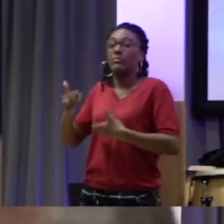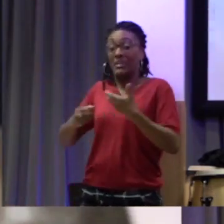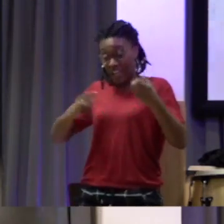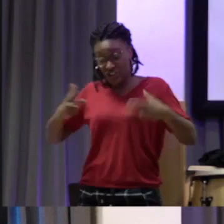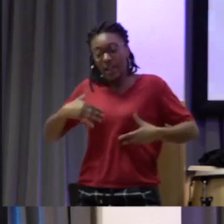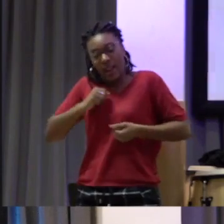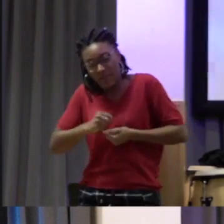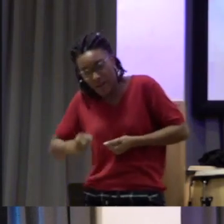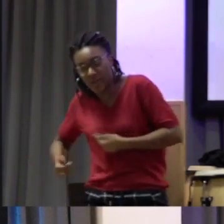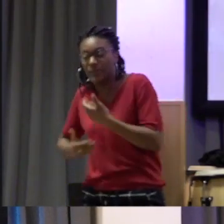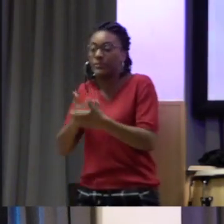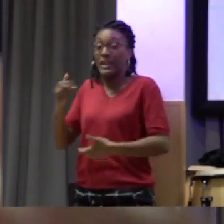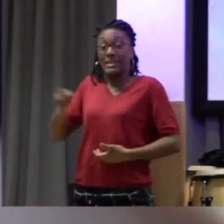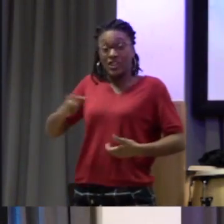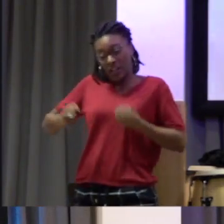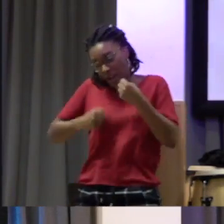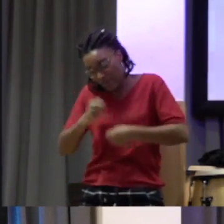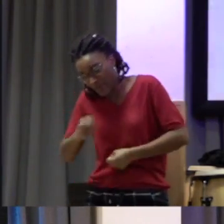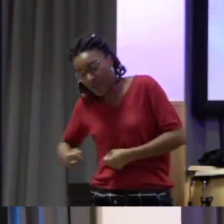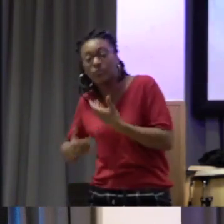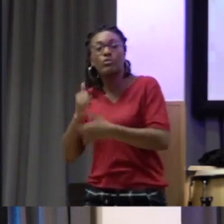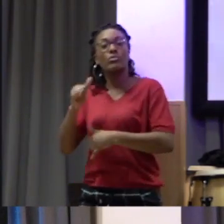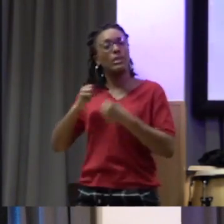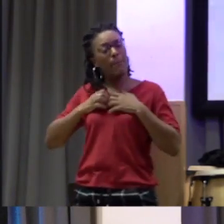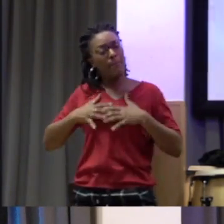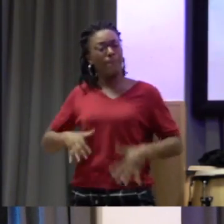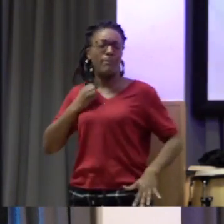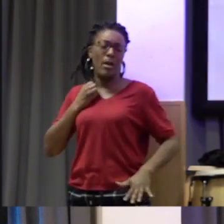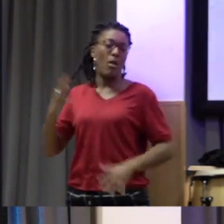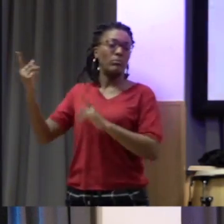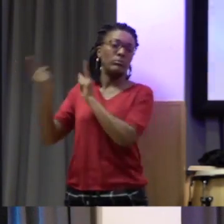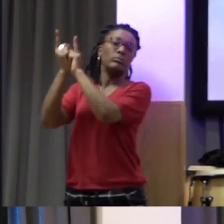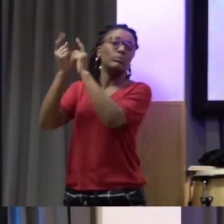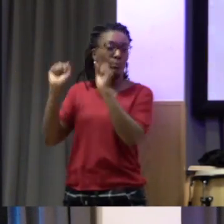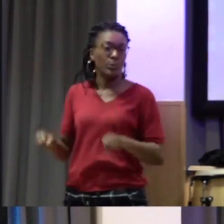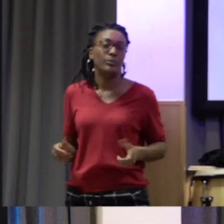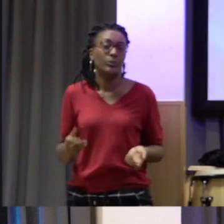porte sa croix tous les jours.